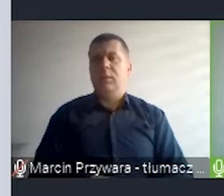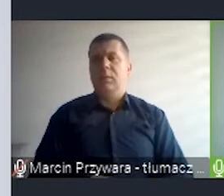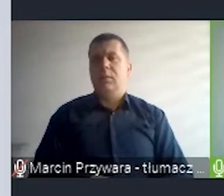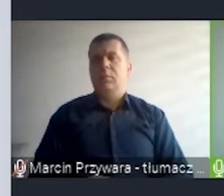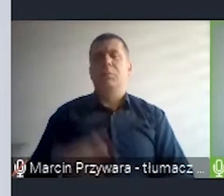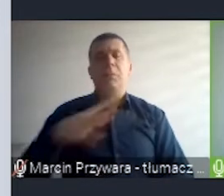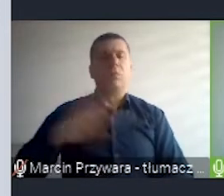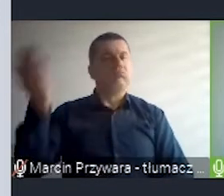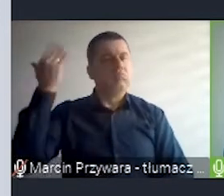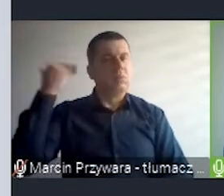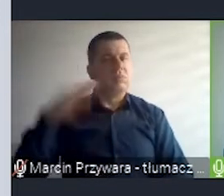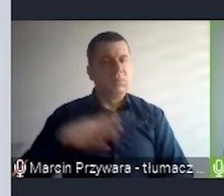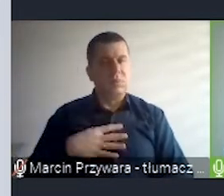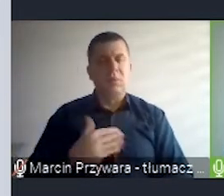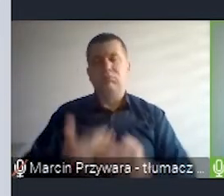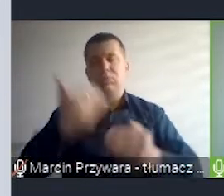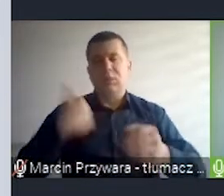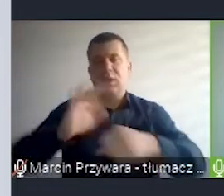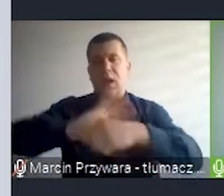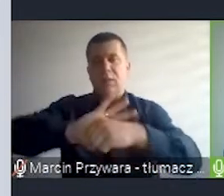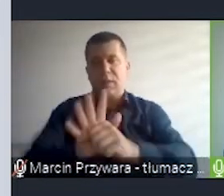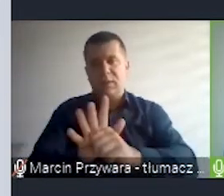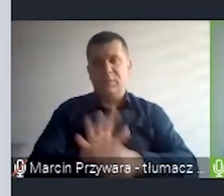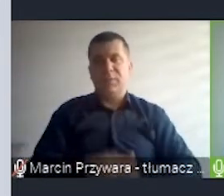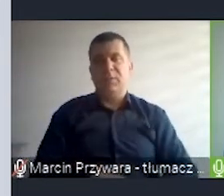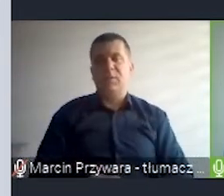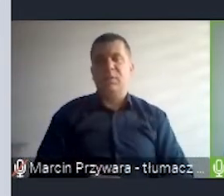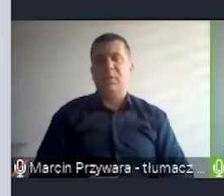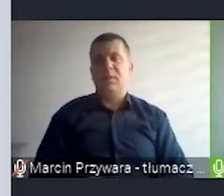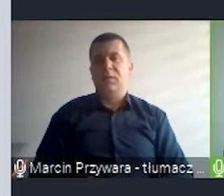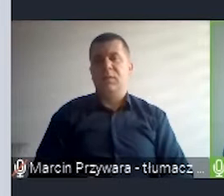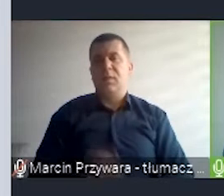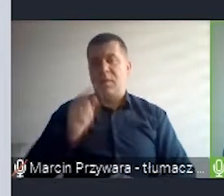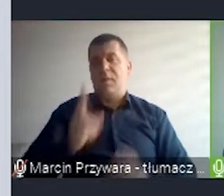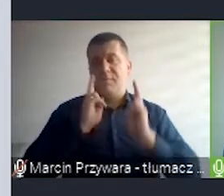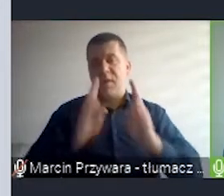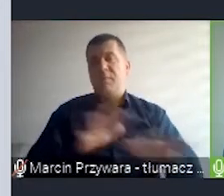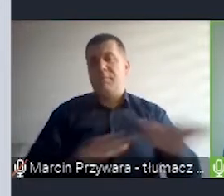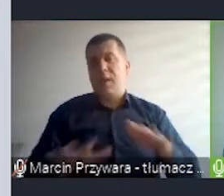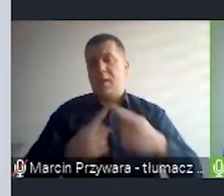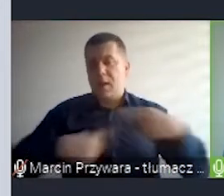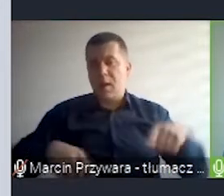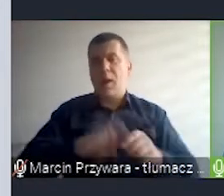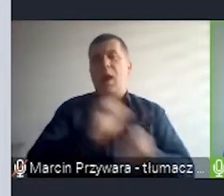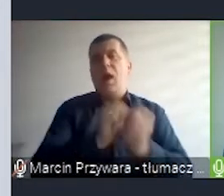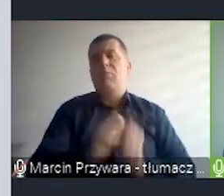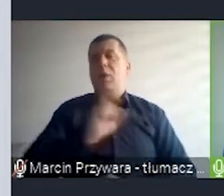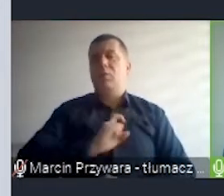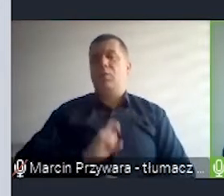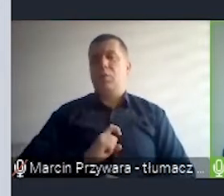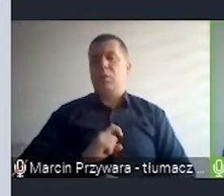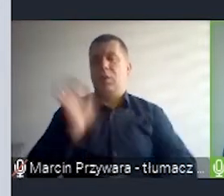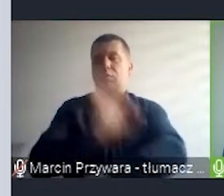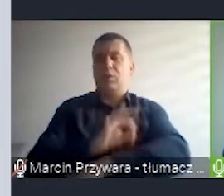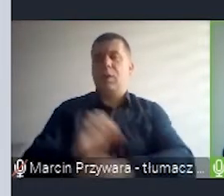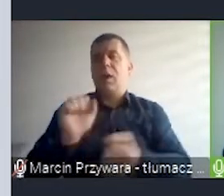Odbywały się póki co przed pandemią faktycznie w miejscu realizacji projektu albo w biurze projektu,